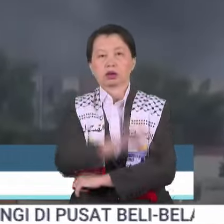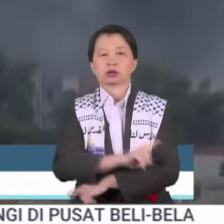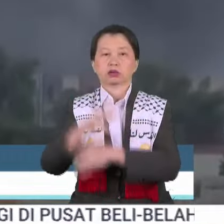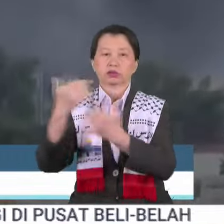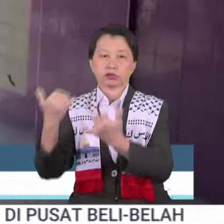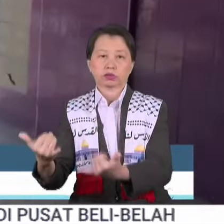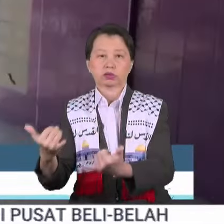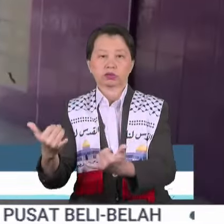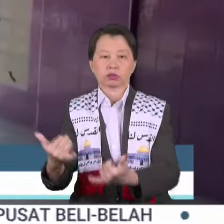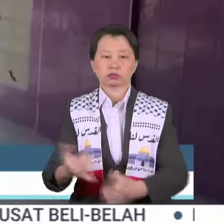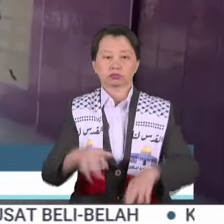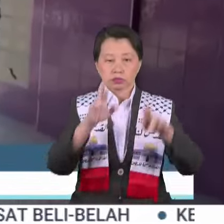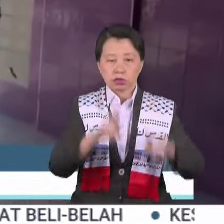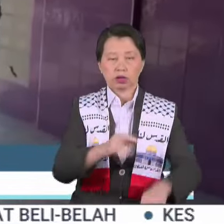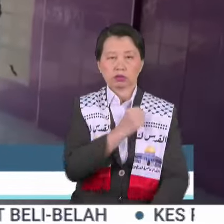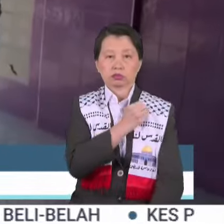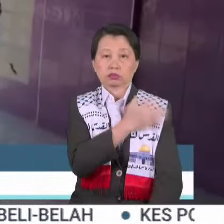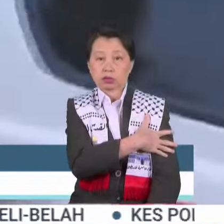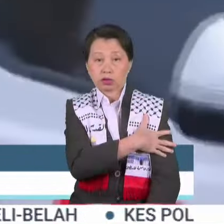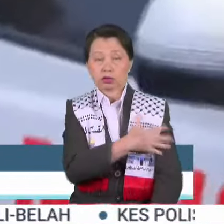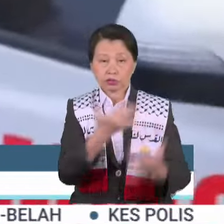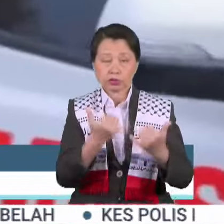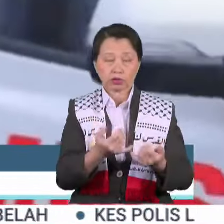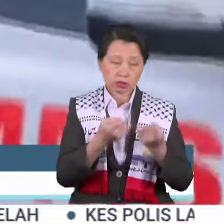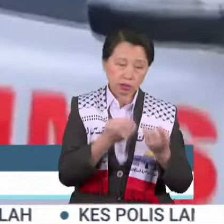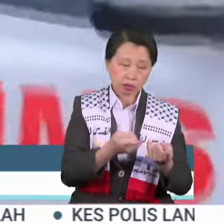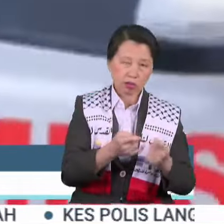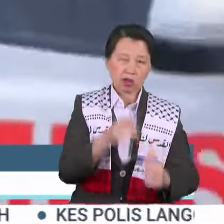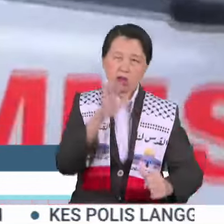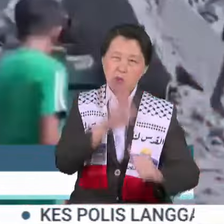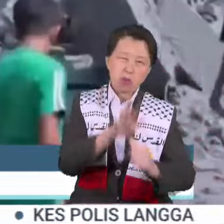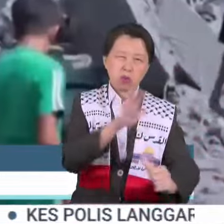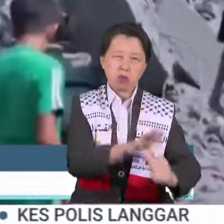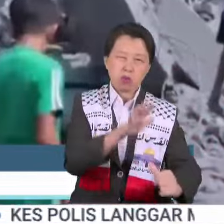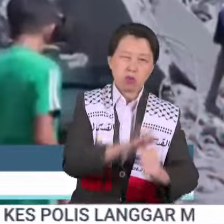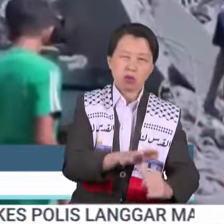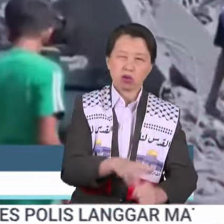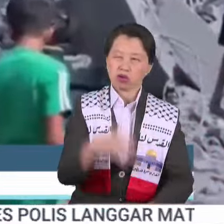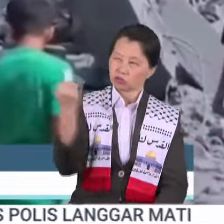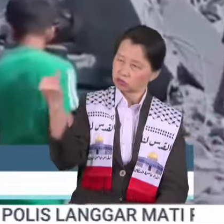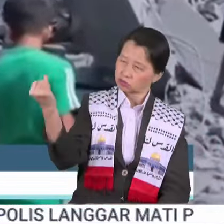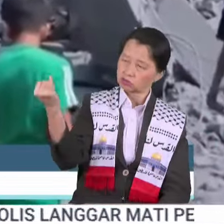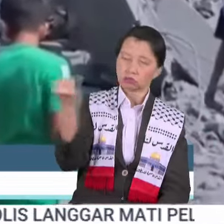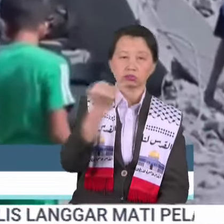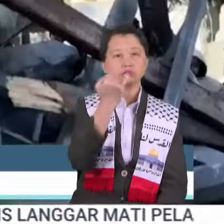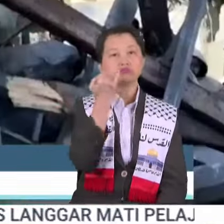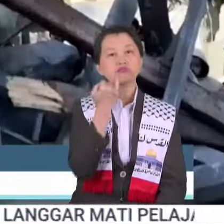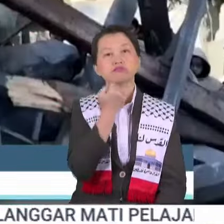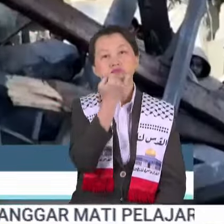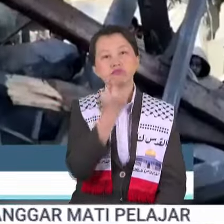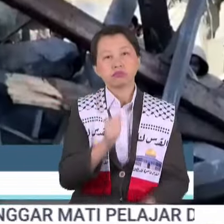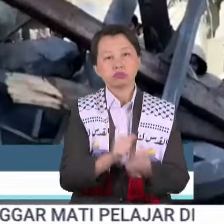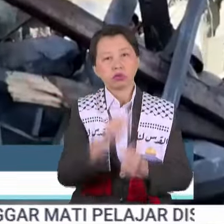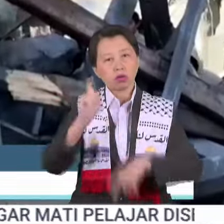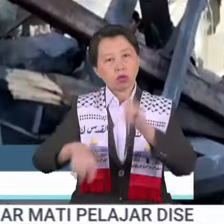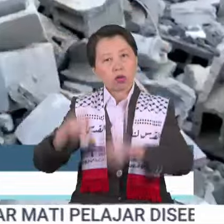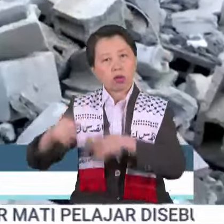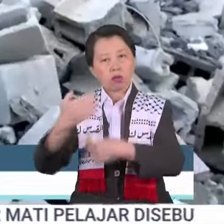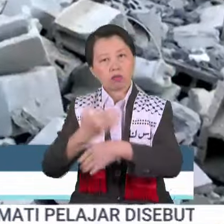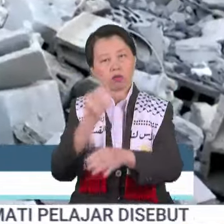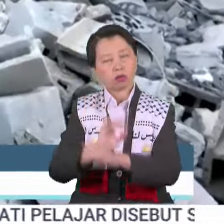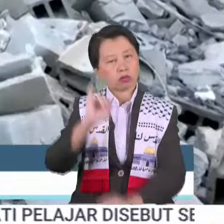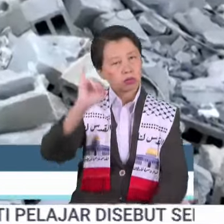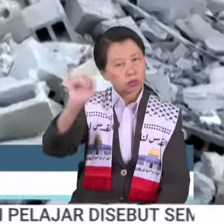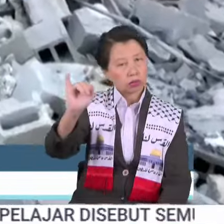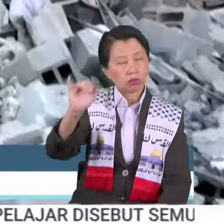ini. Rakyat Palestin pada hari ini masih ditindas dan dizalimi oleh Zionis Israel dengan pelbagai bentuk